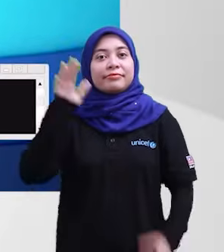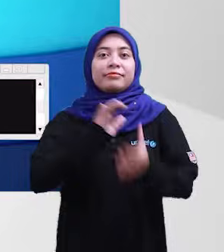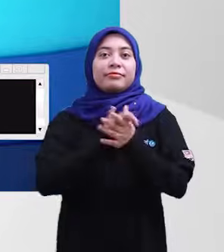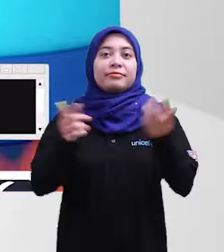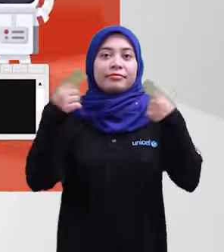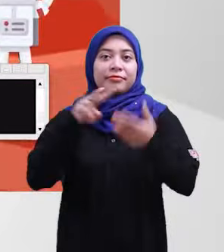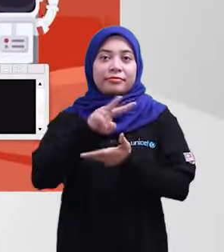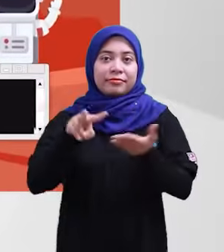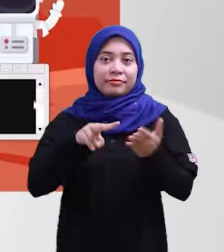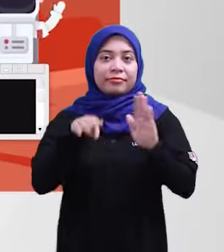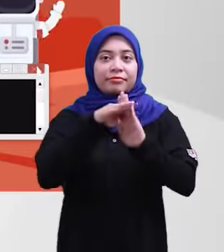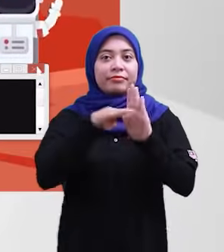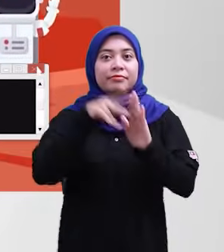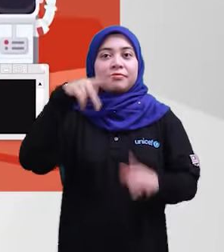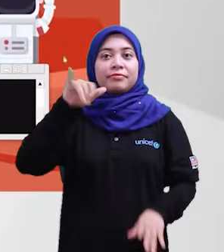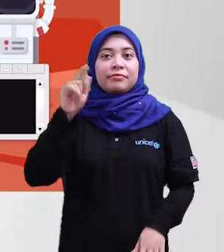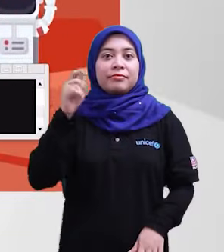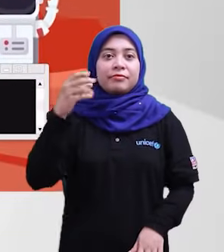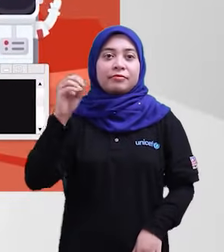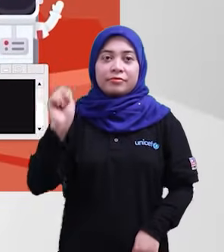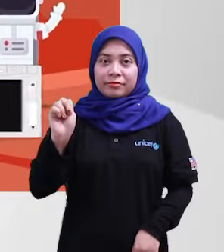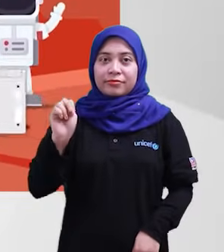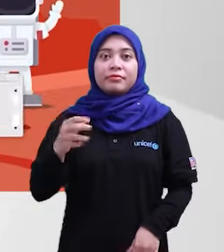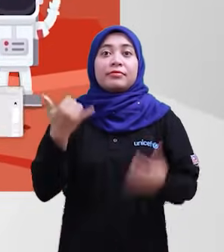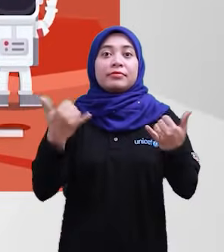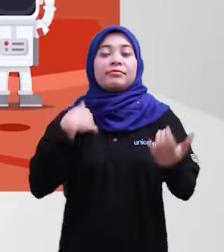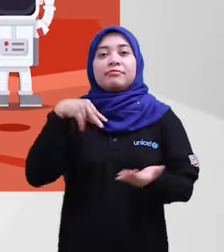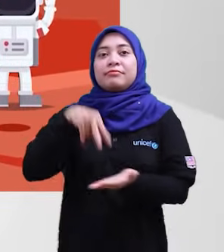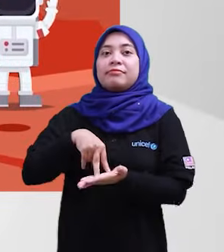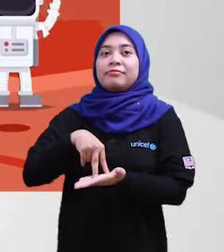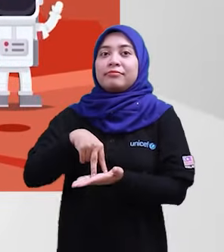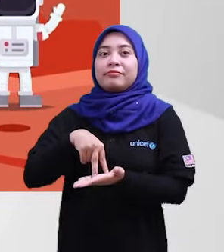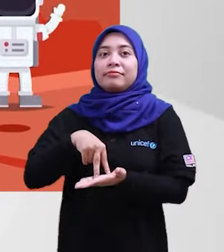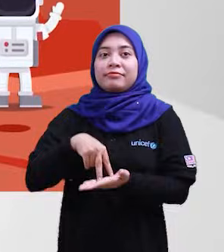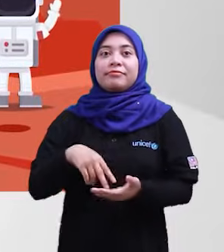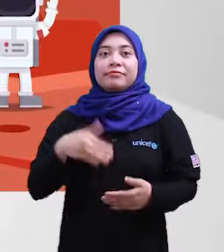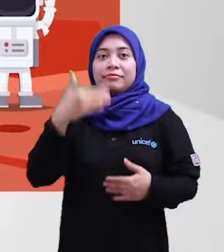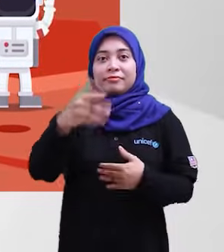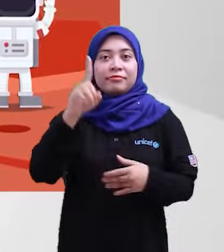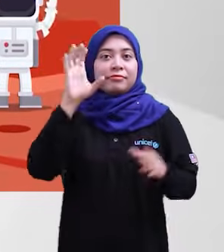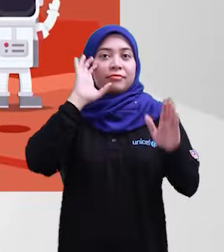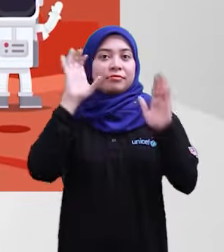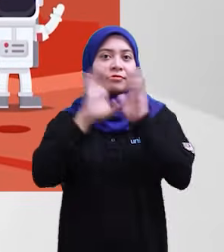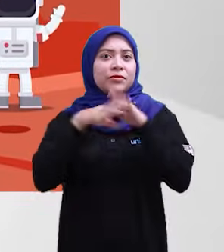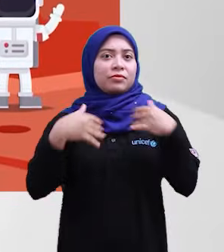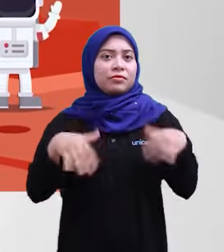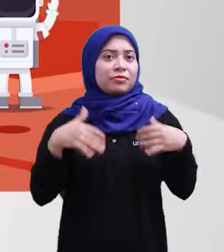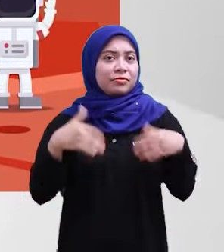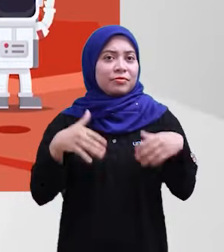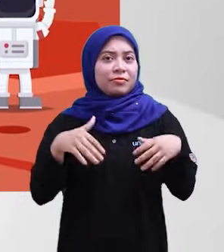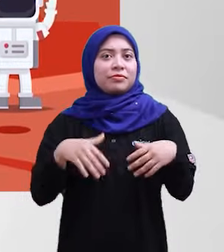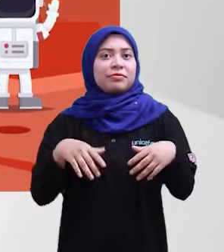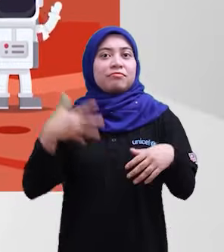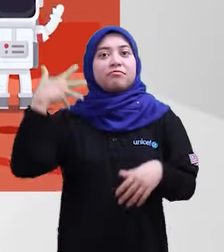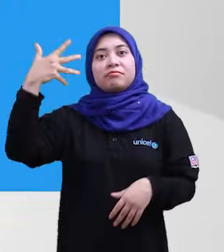Virtual, selamat datang ke video siri pengetacaraan Python. Saya sekarang sedang berdiri di hadapan salah satu imej yang paling